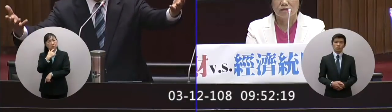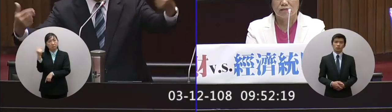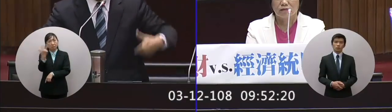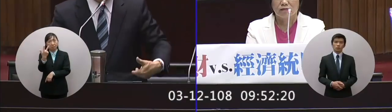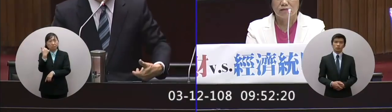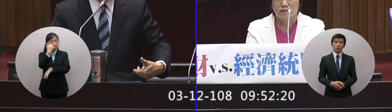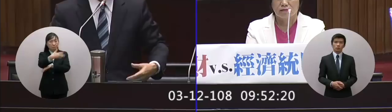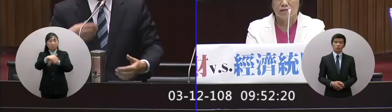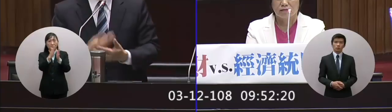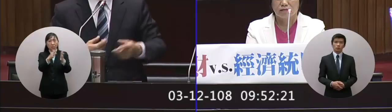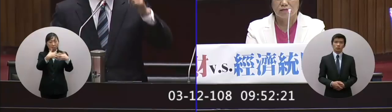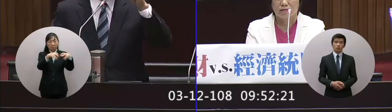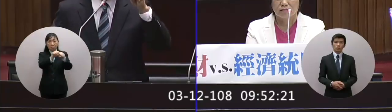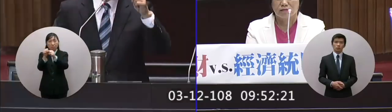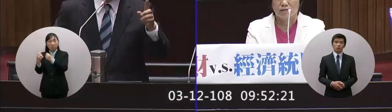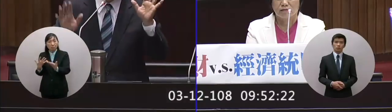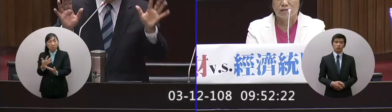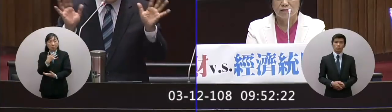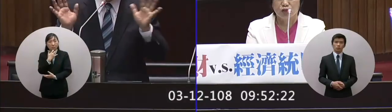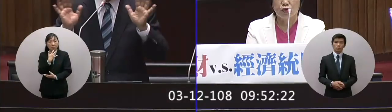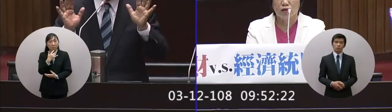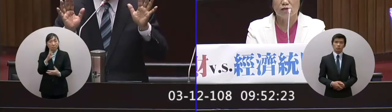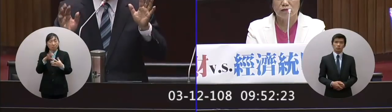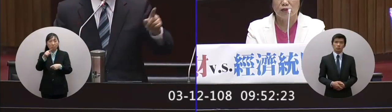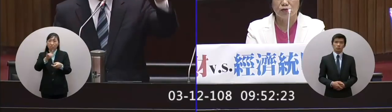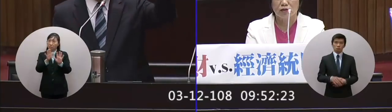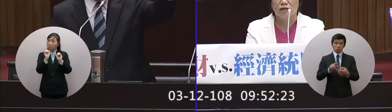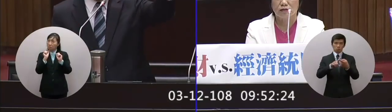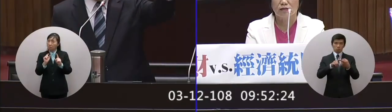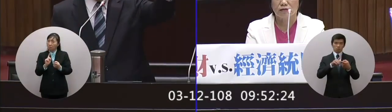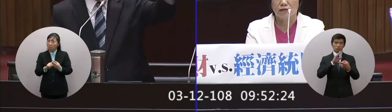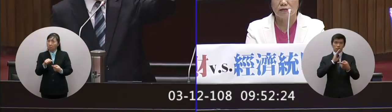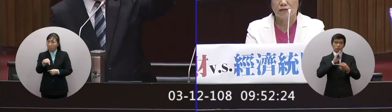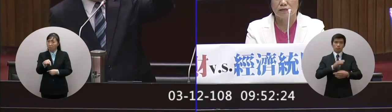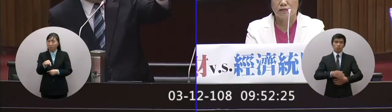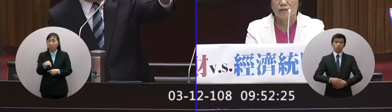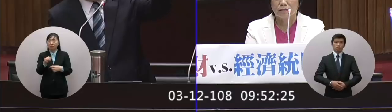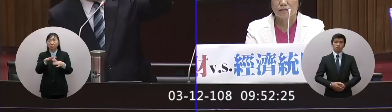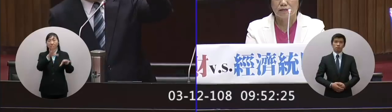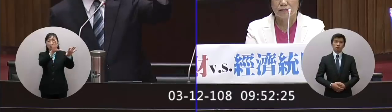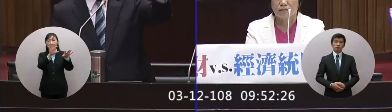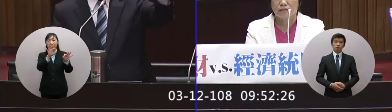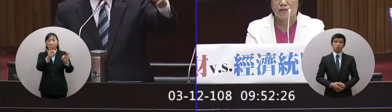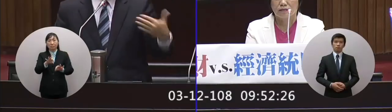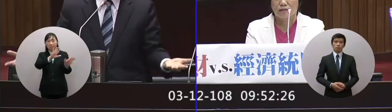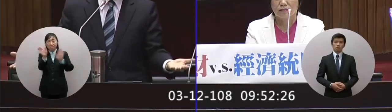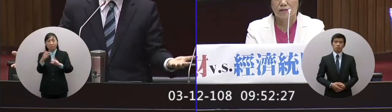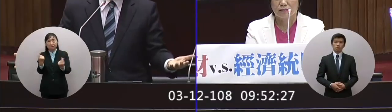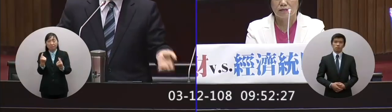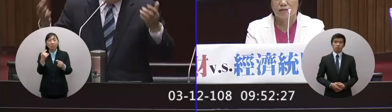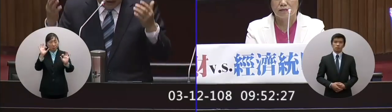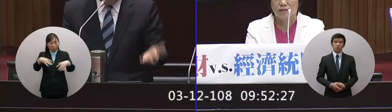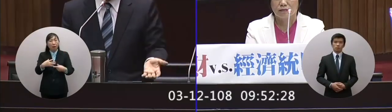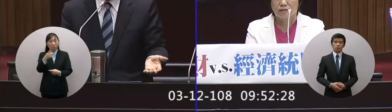同时通通坏，那就是不一样的情况。 没错， 同样的道理，如果发大财我们很